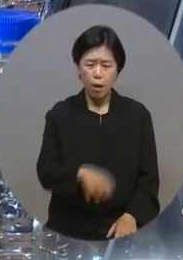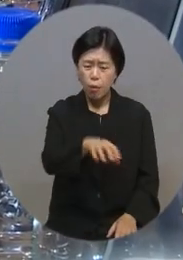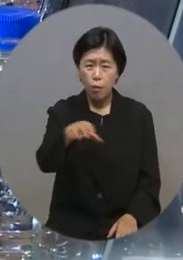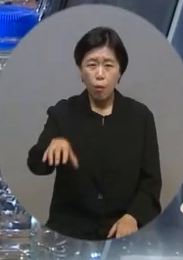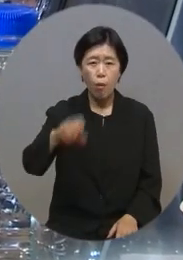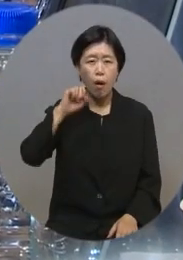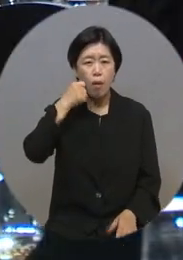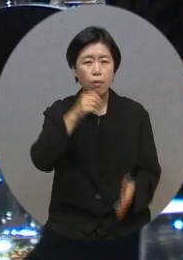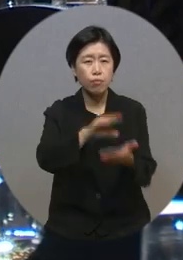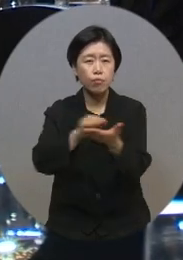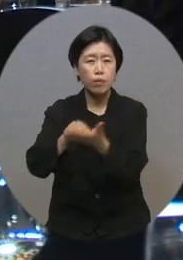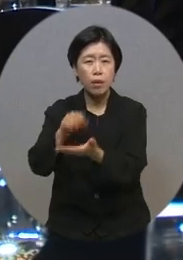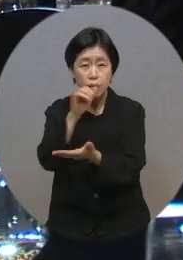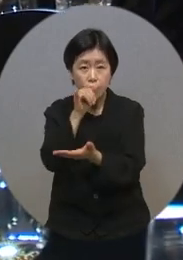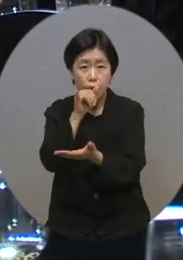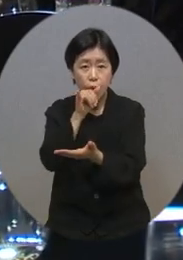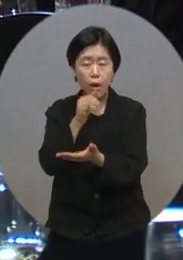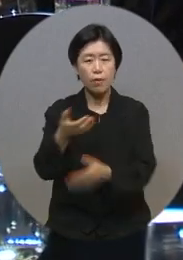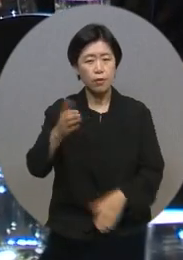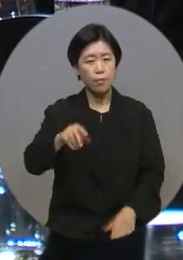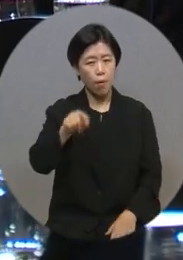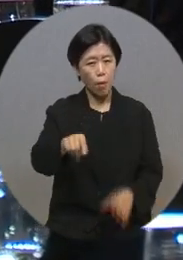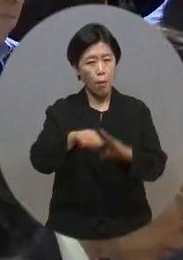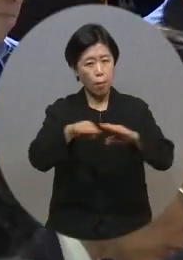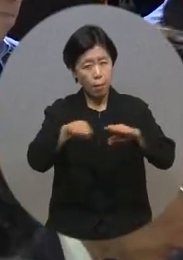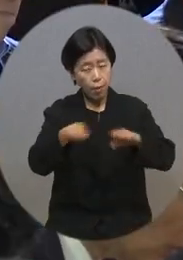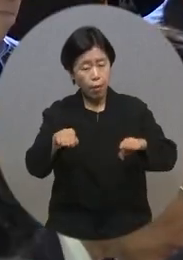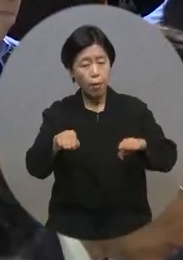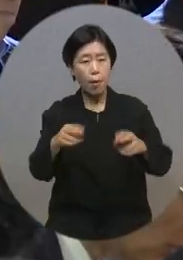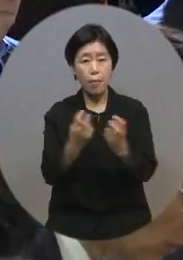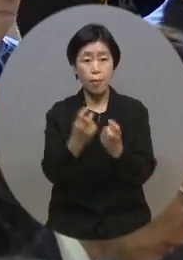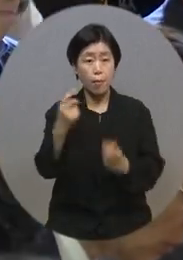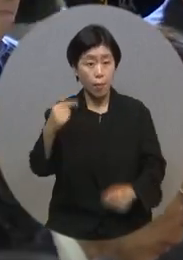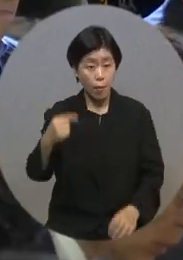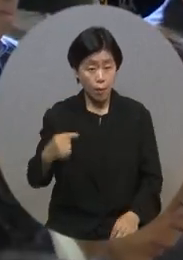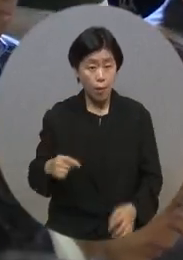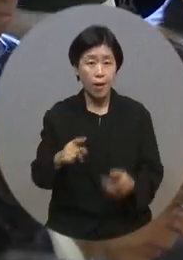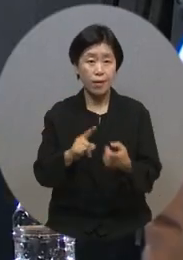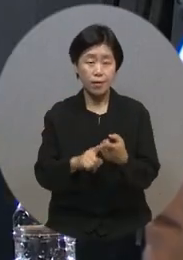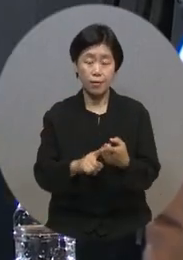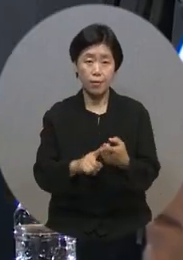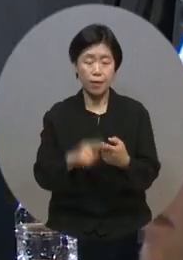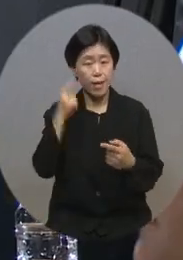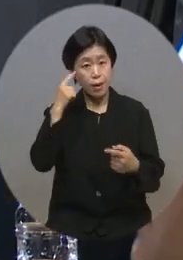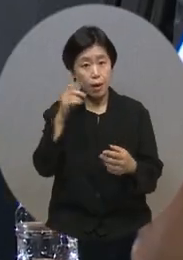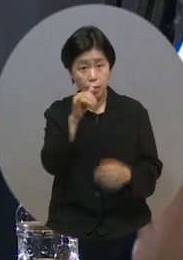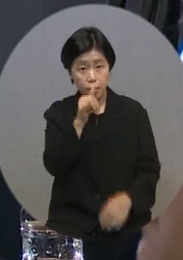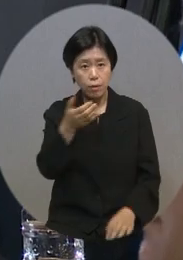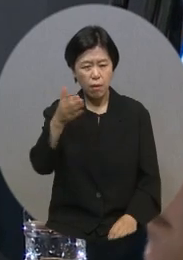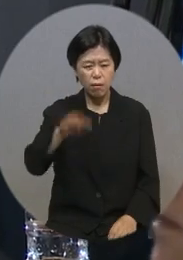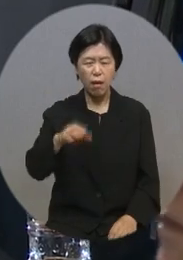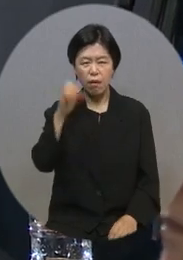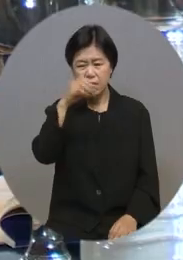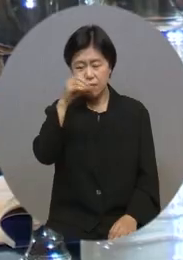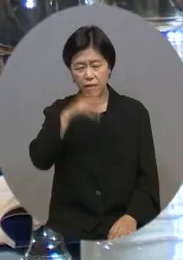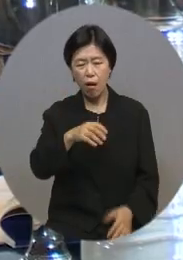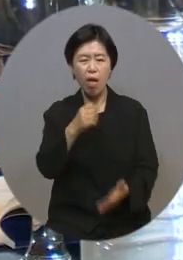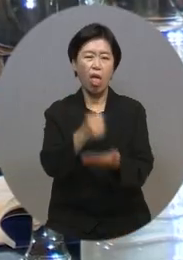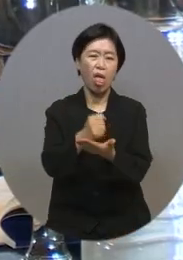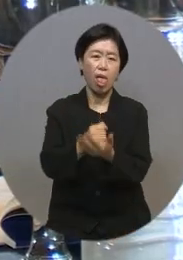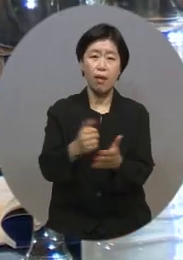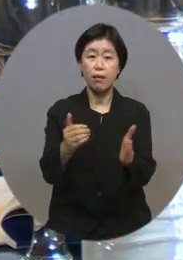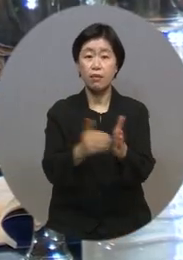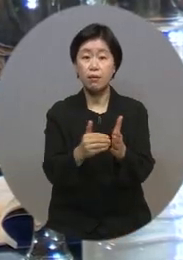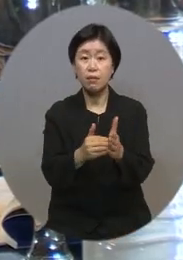가지고 전북 특별자치도 발전에 있어 여러 방안과 주장들이 나왔지만 그저 성토하는 식의 자리가 되었다는 비판과